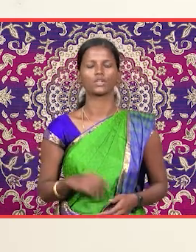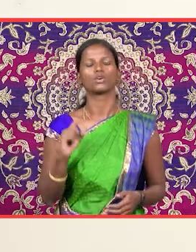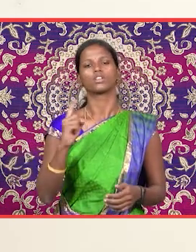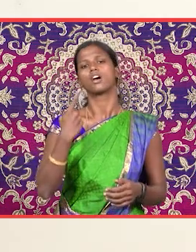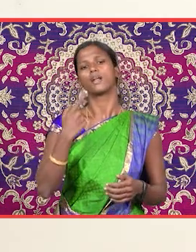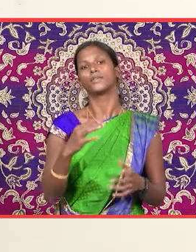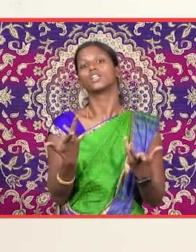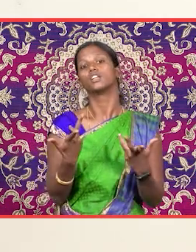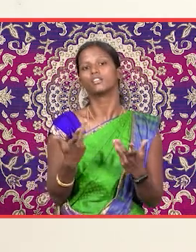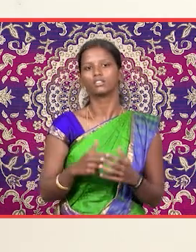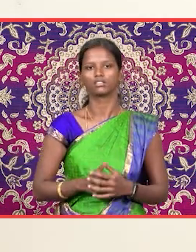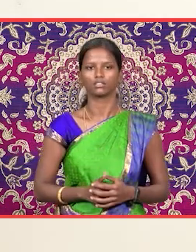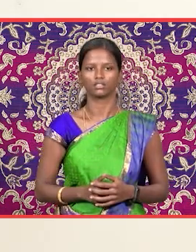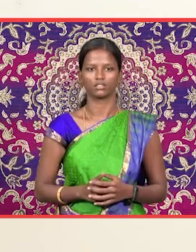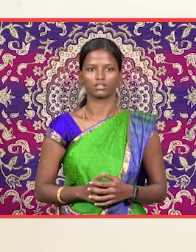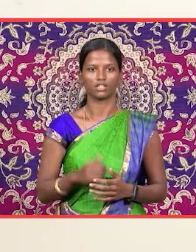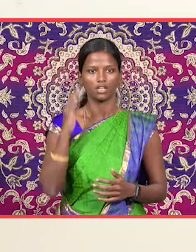தொடக்கத்தில்